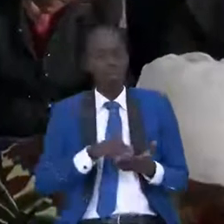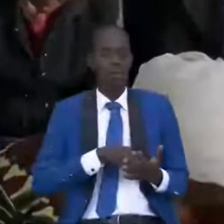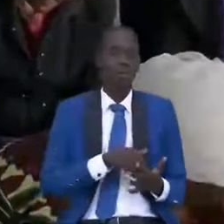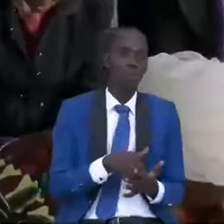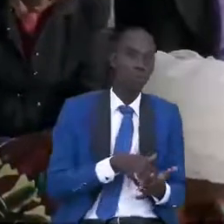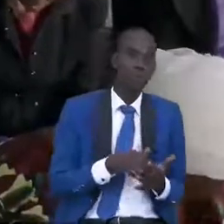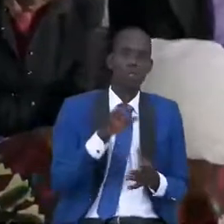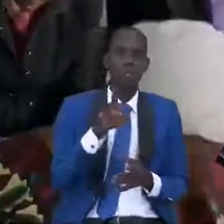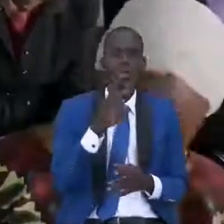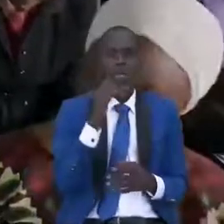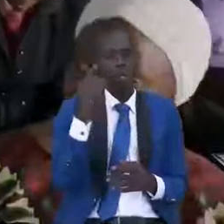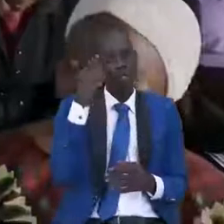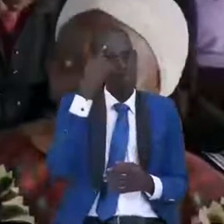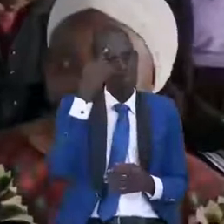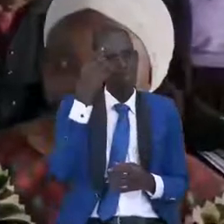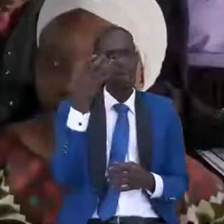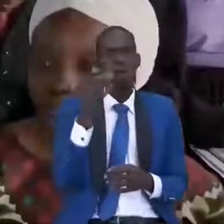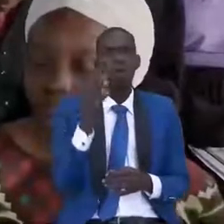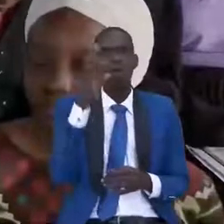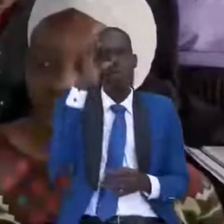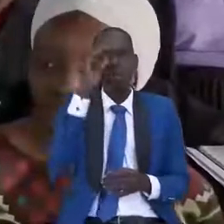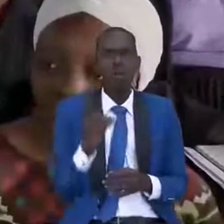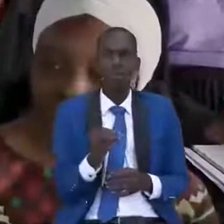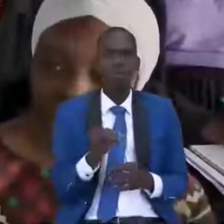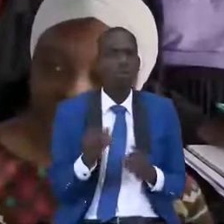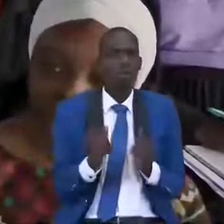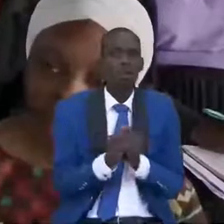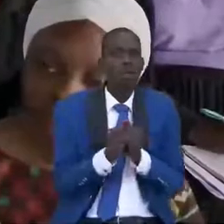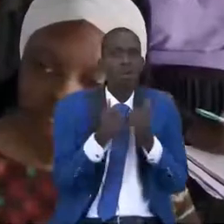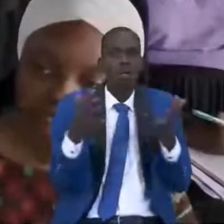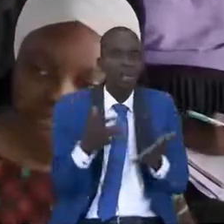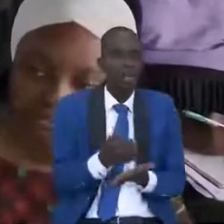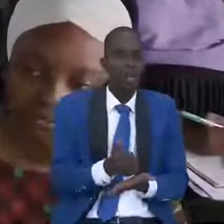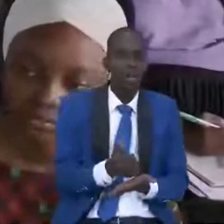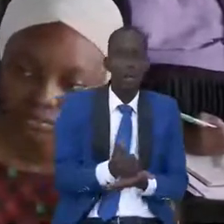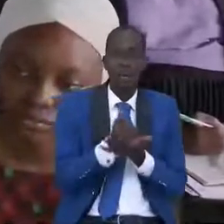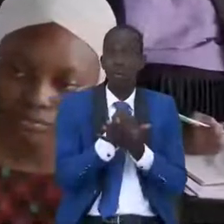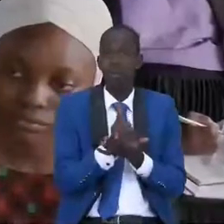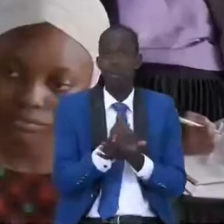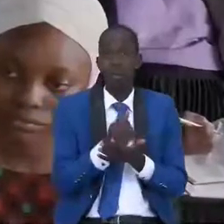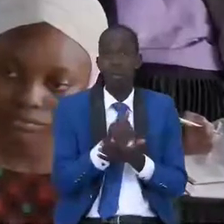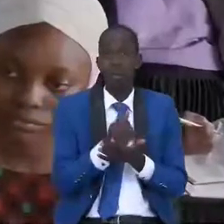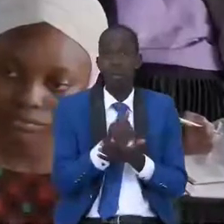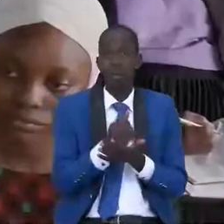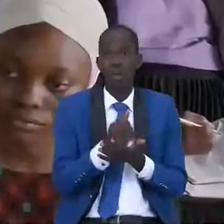l'homme sans aide. L'homme sans secours, l'homme